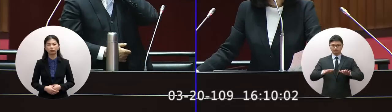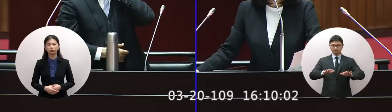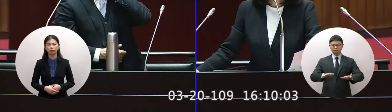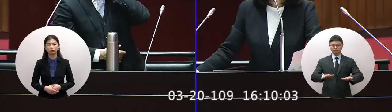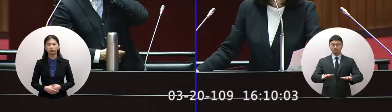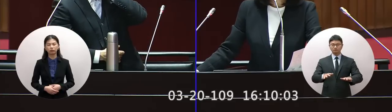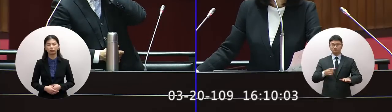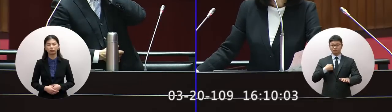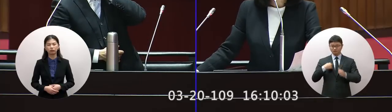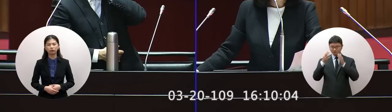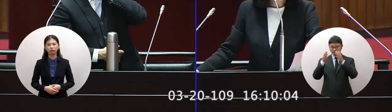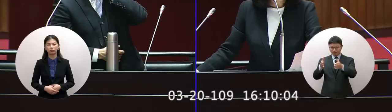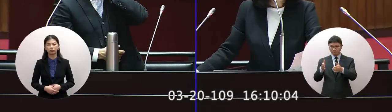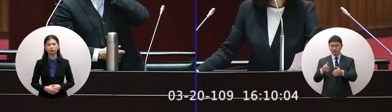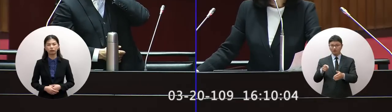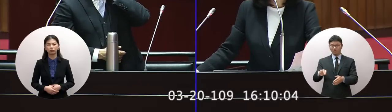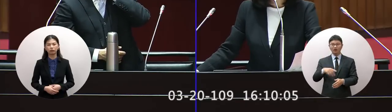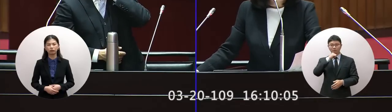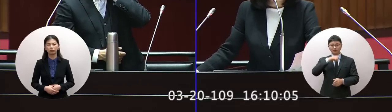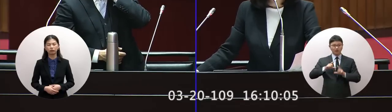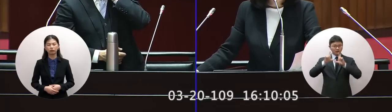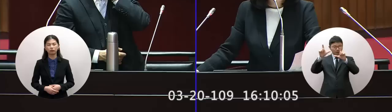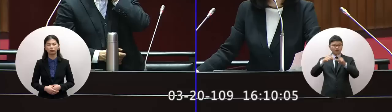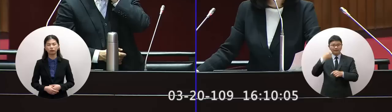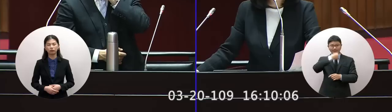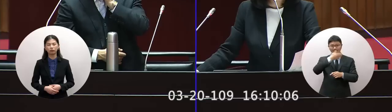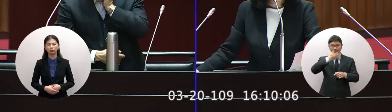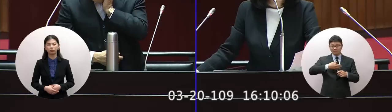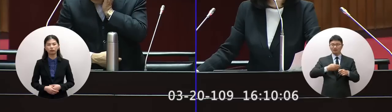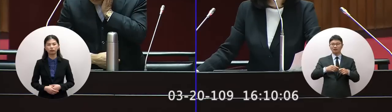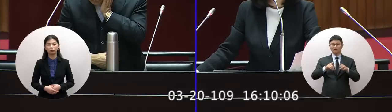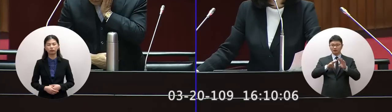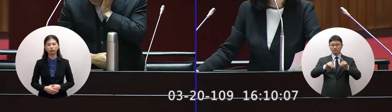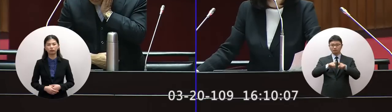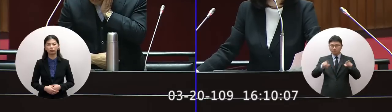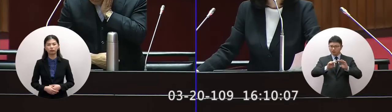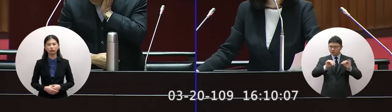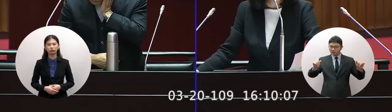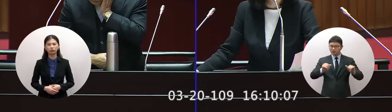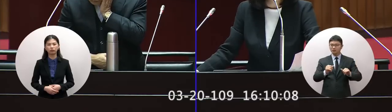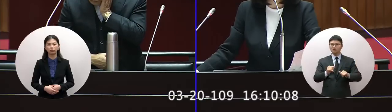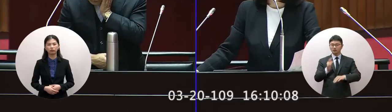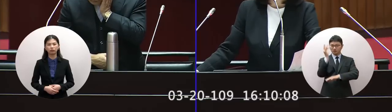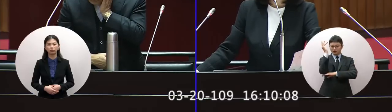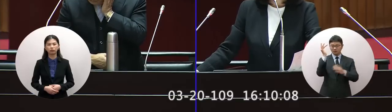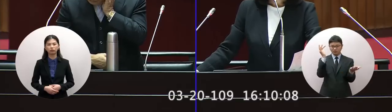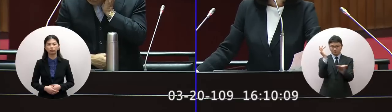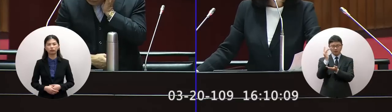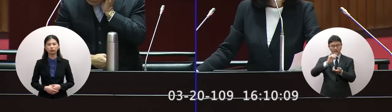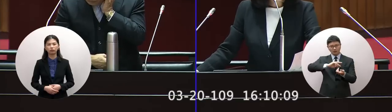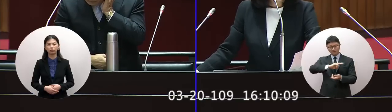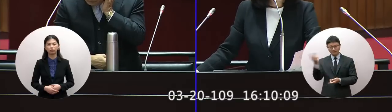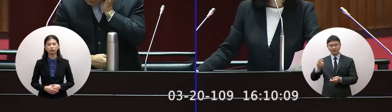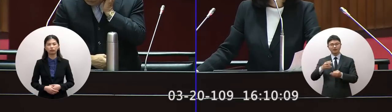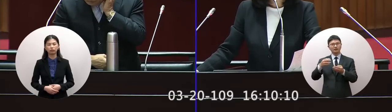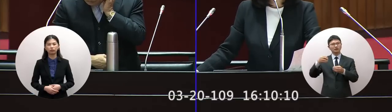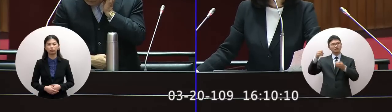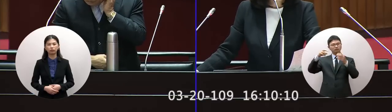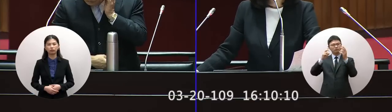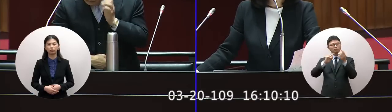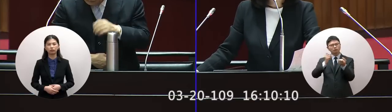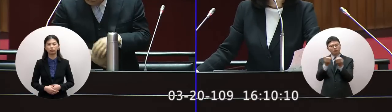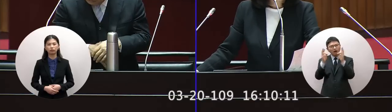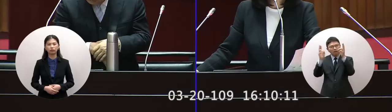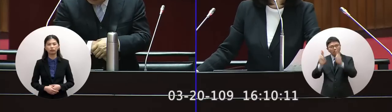在我们为了要配合屏东县的台糖平地造林地的砍树种电，农委会去年